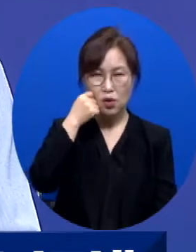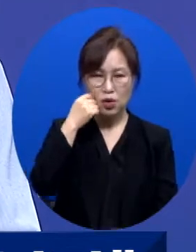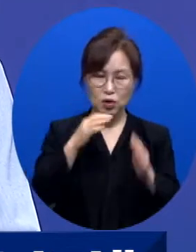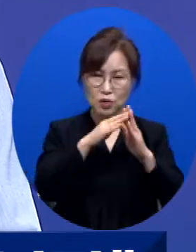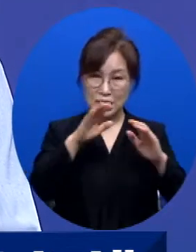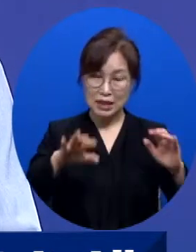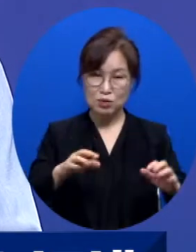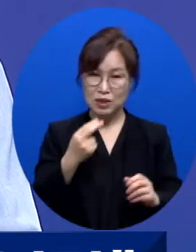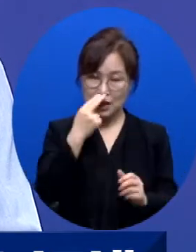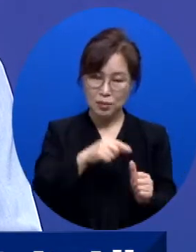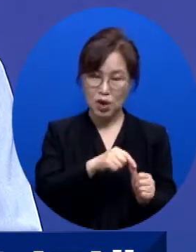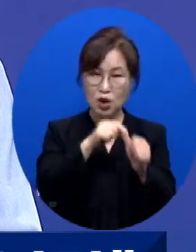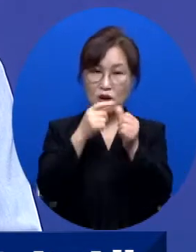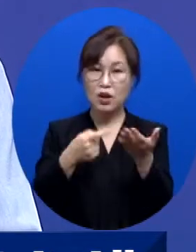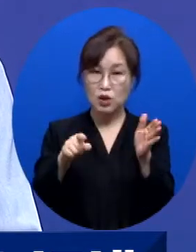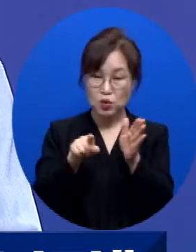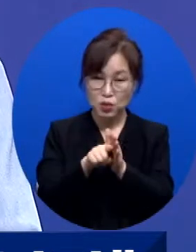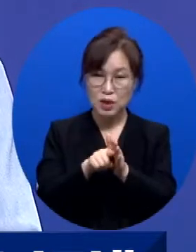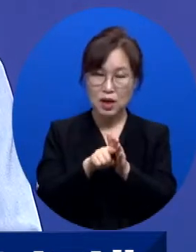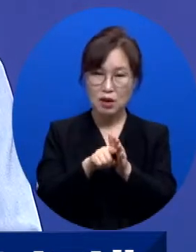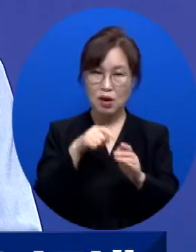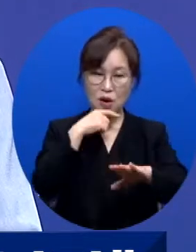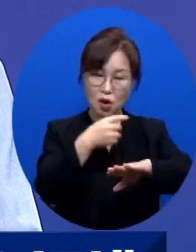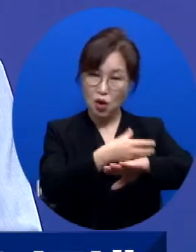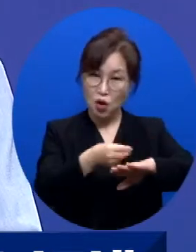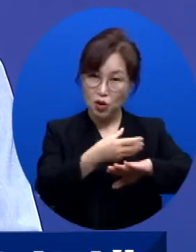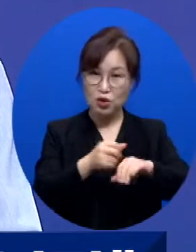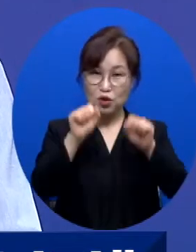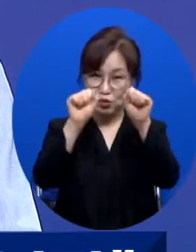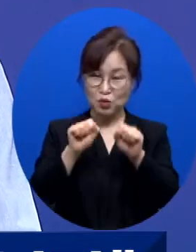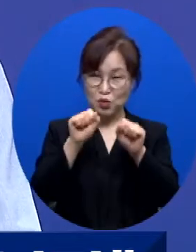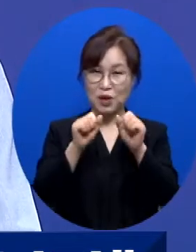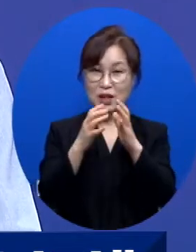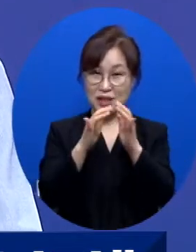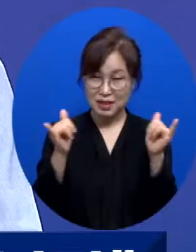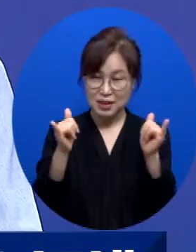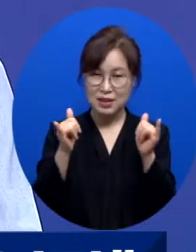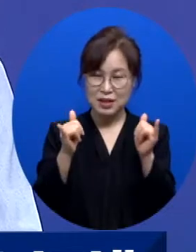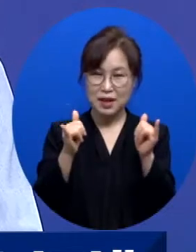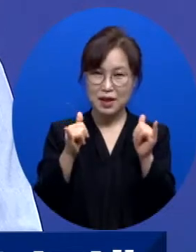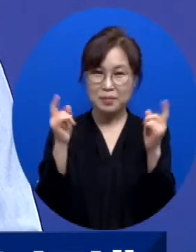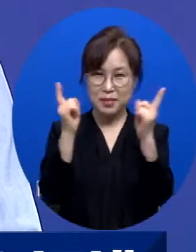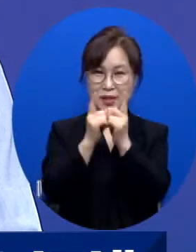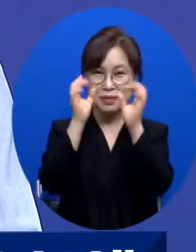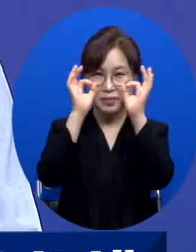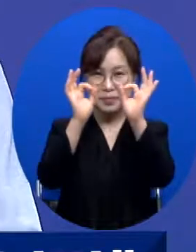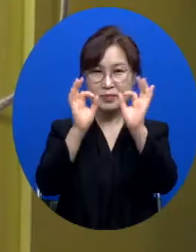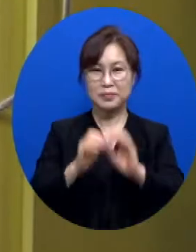살리기 위해 헌혈로 나눔 운동을 실천하고 있는 신앙인을 만나봤습니다. 장현수 기자입니다.